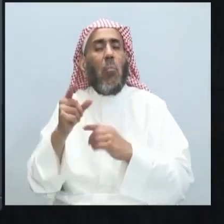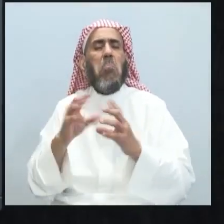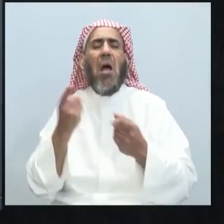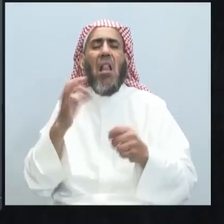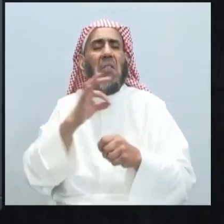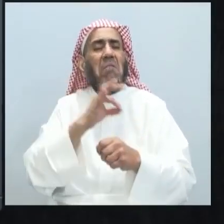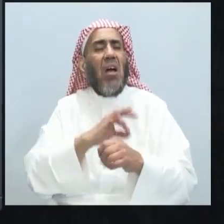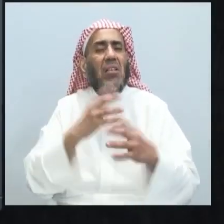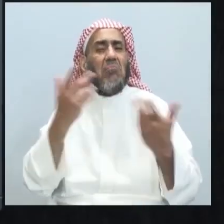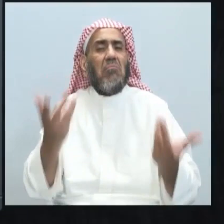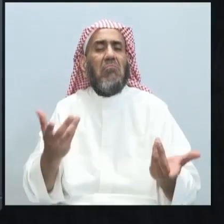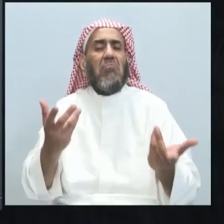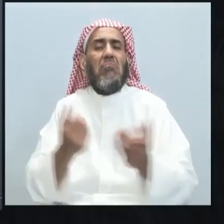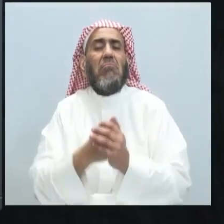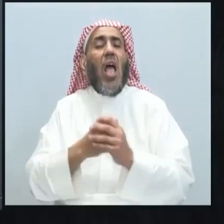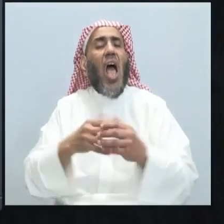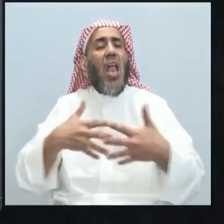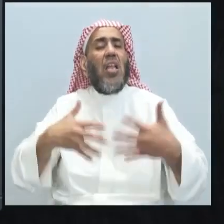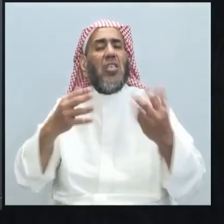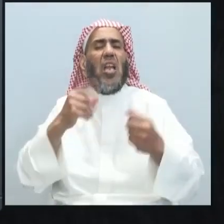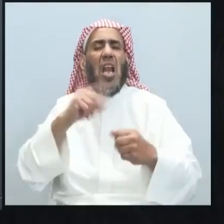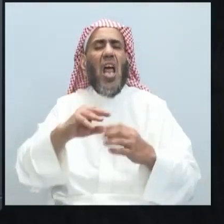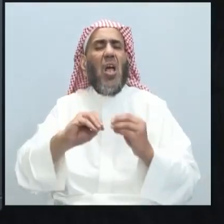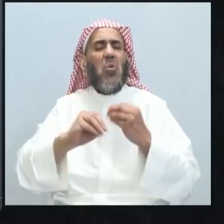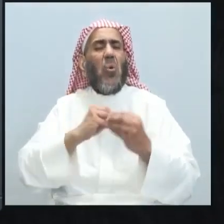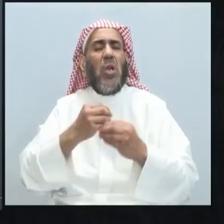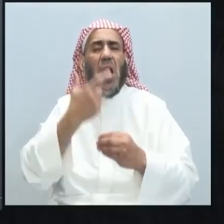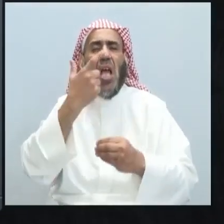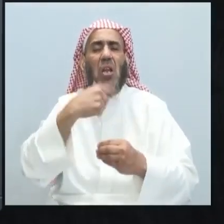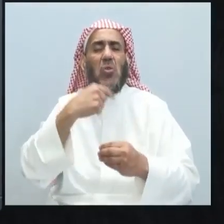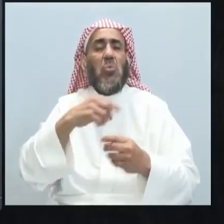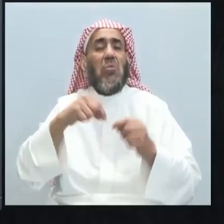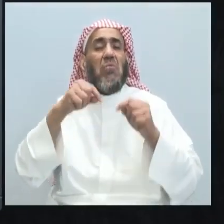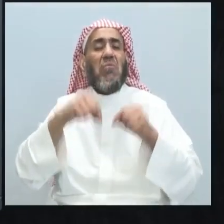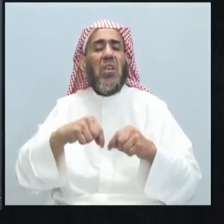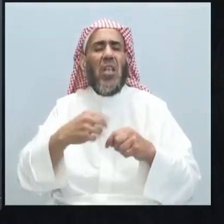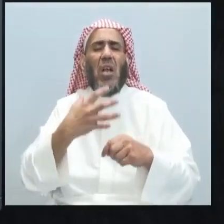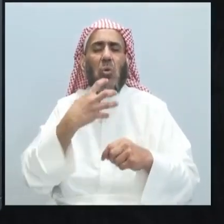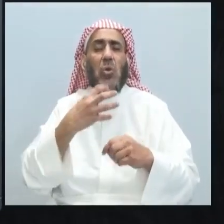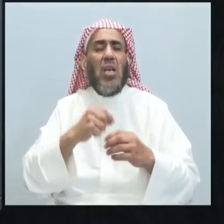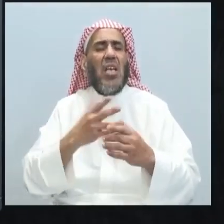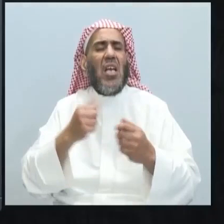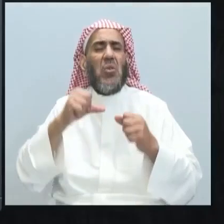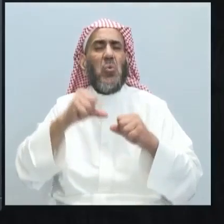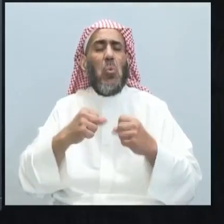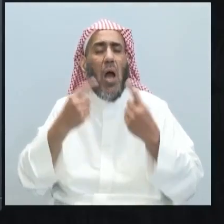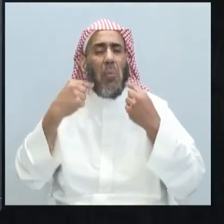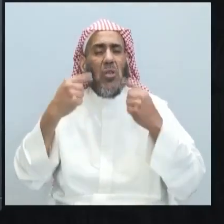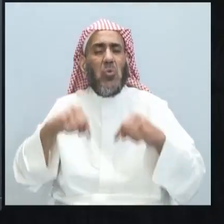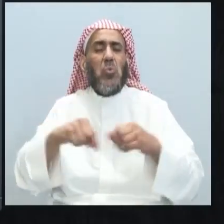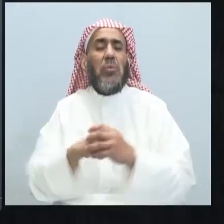الفائده من ذلك هذه ان الشعر لا يغني ايضا عن الدموع التي فيها ذاك الحزون يا سوء ما ابقت الدنيا